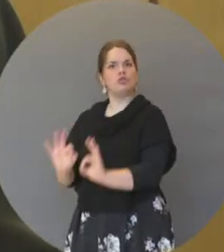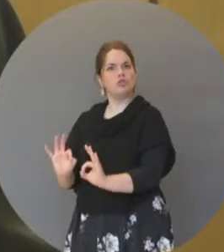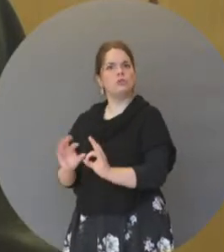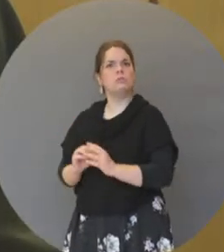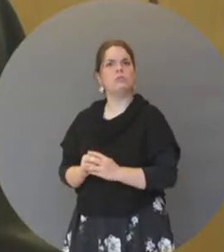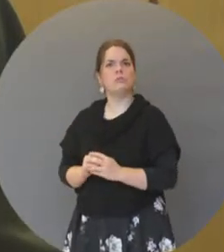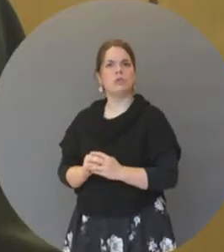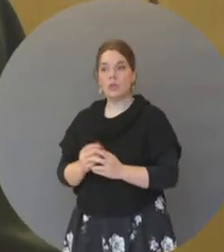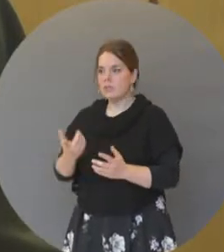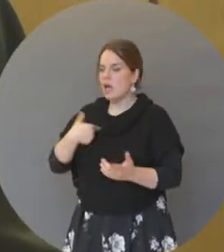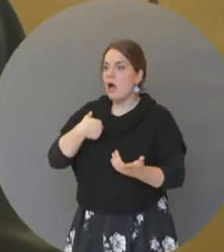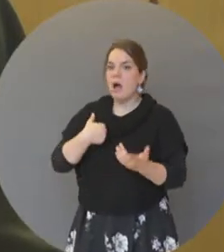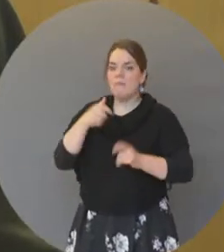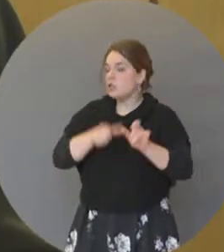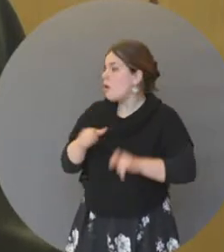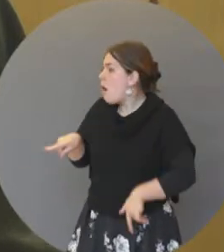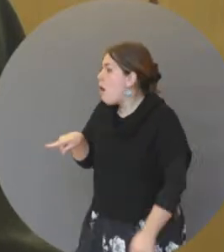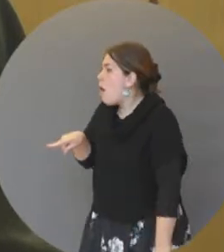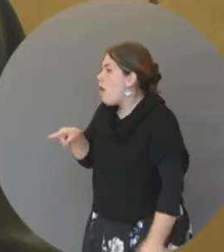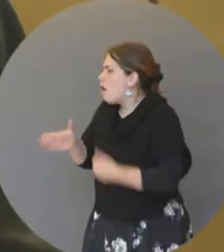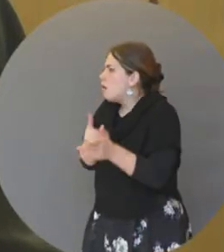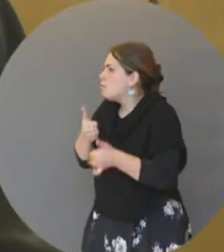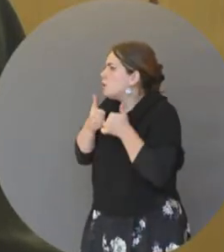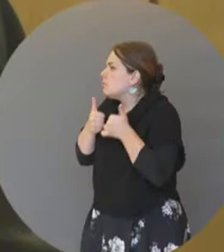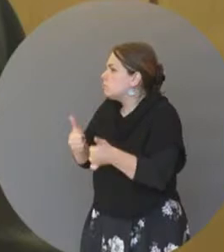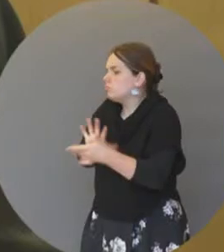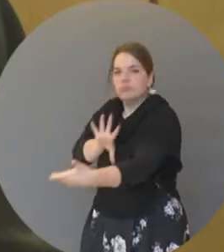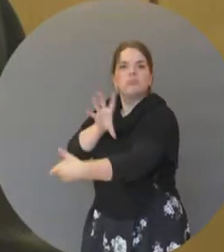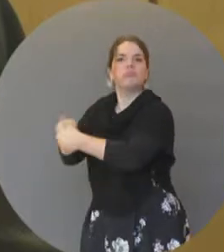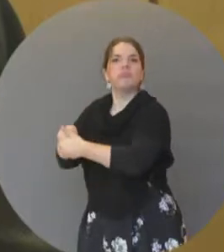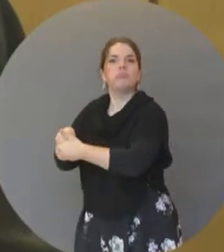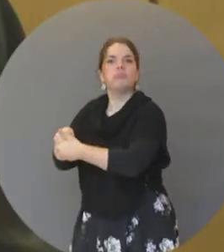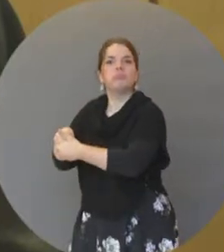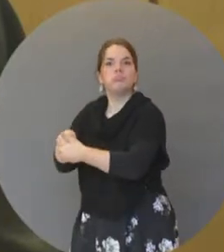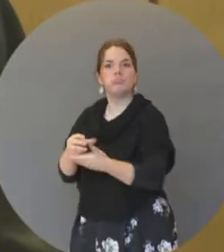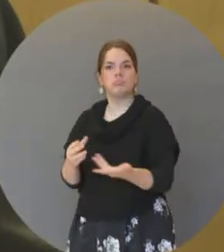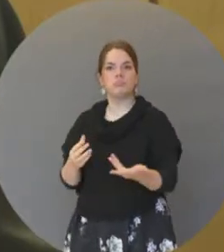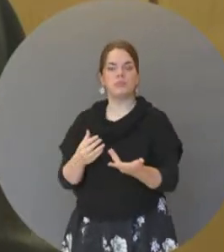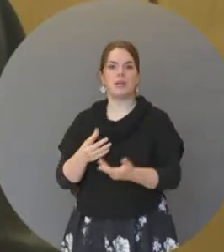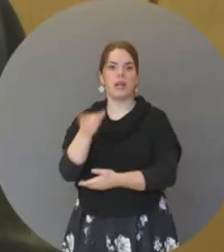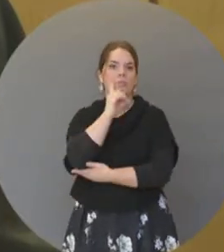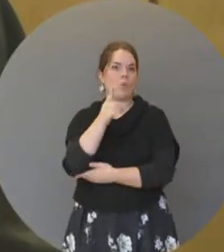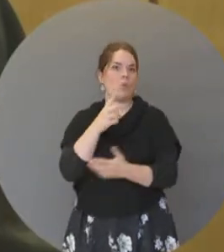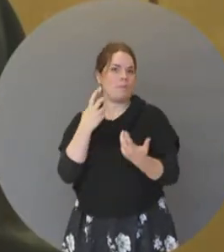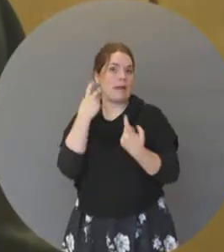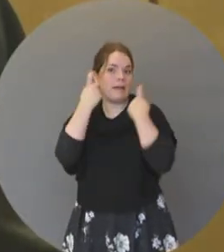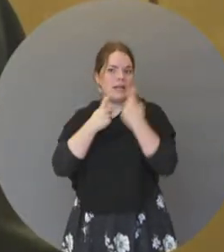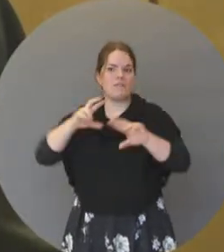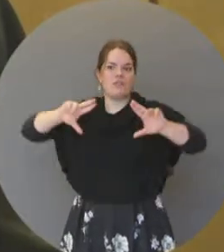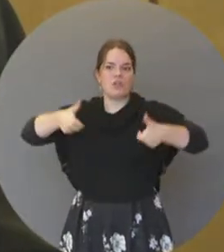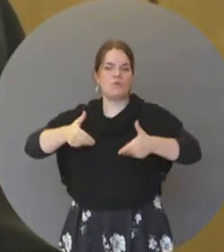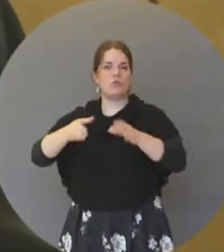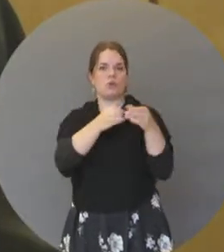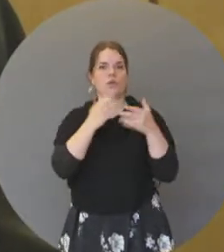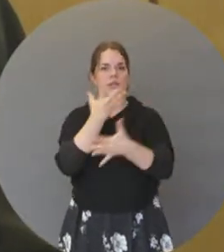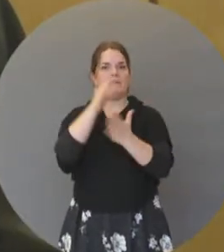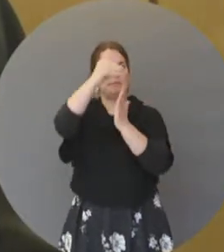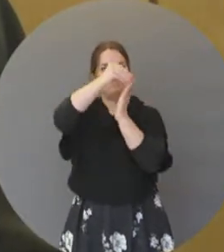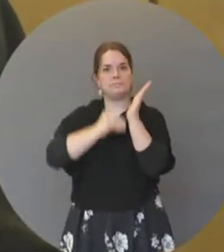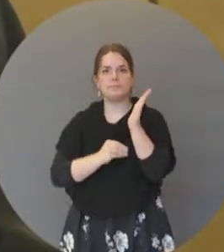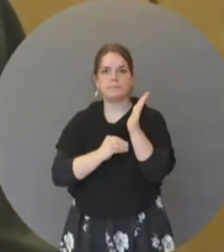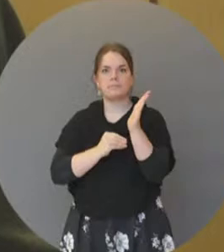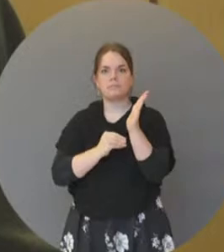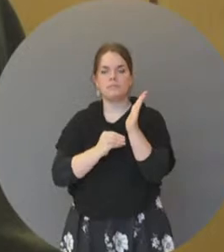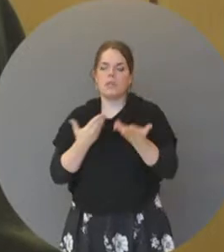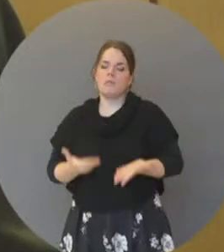d'être attractif pour ces métiers en allant même jusqu'à construire une convention collective au-delà de celle